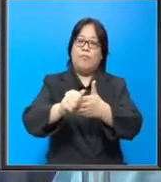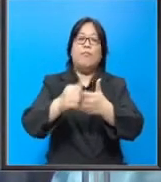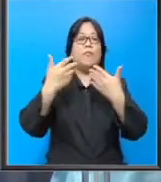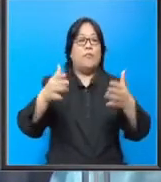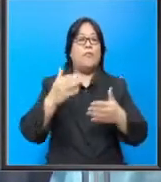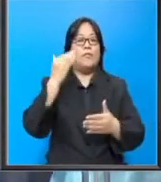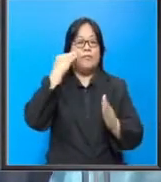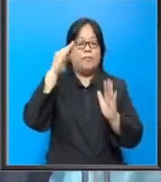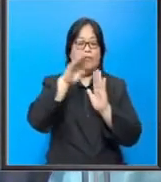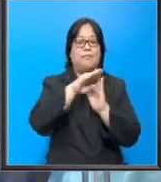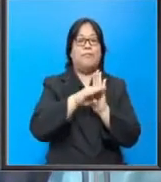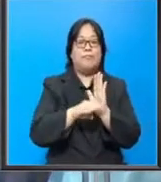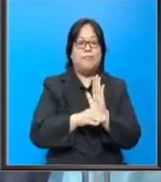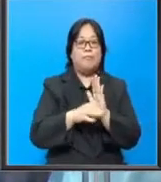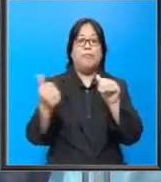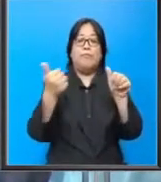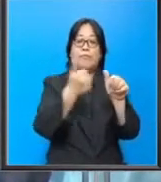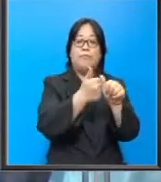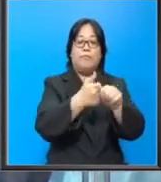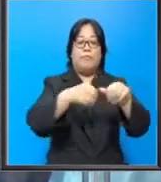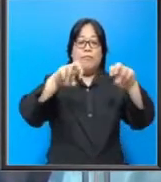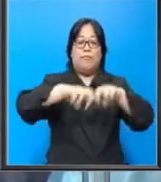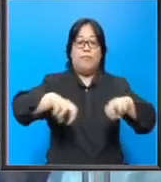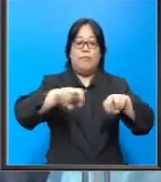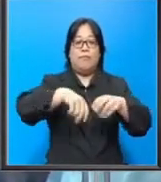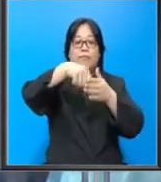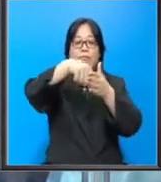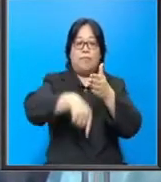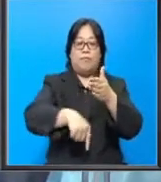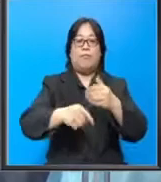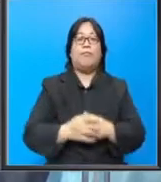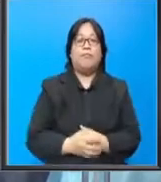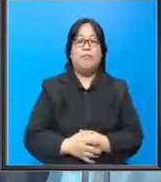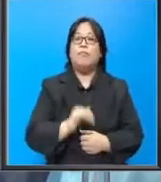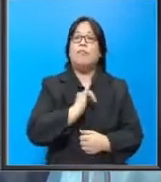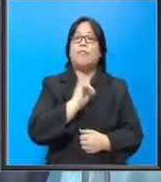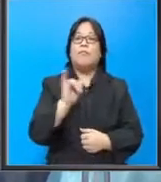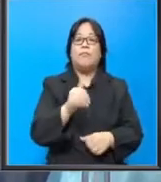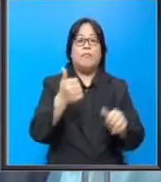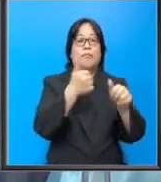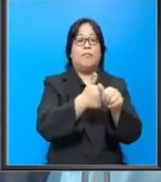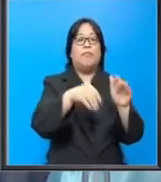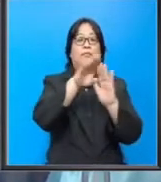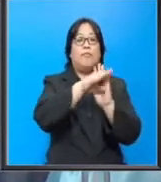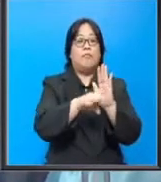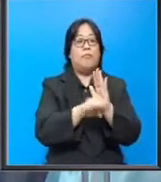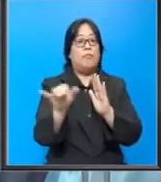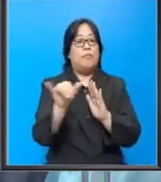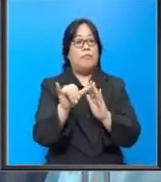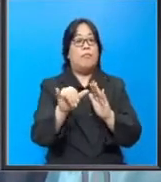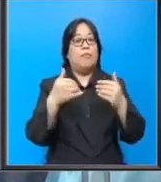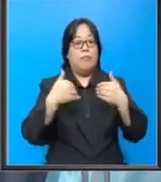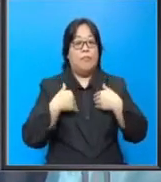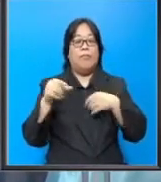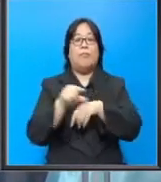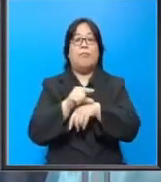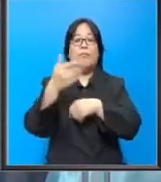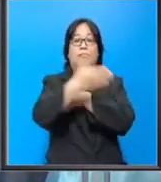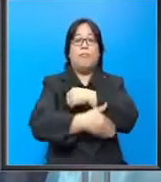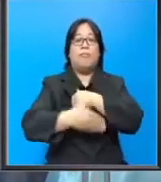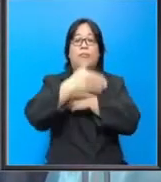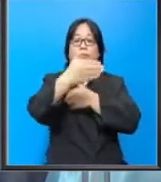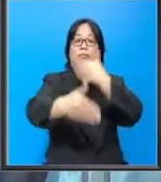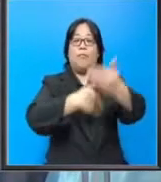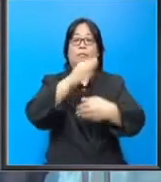sudah diambil kiro berdasarkan kajian yang terpencil saya juga melihat peraturan yang dipakai ini juga digunakan di